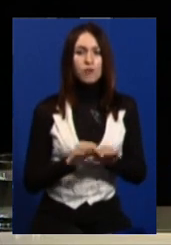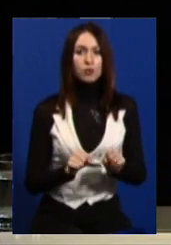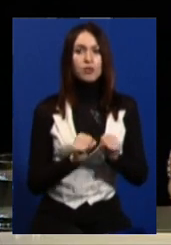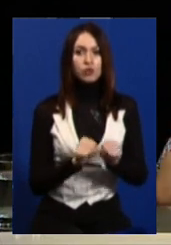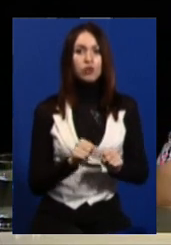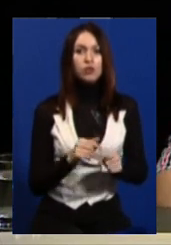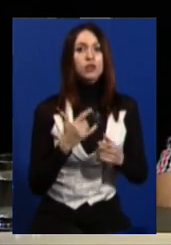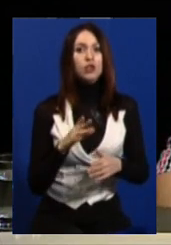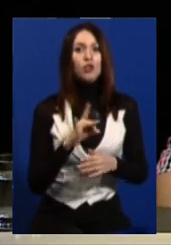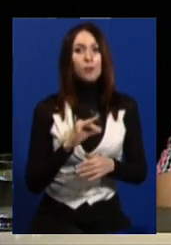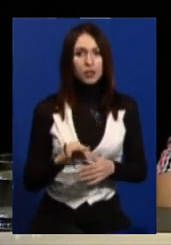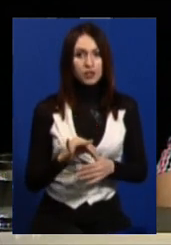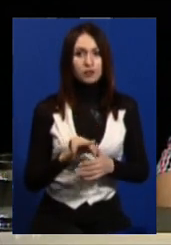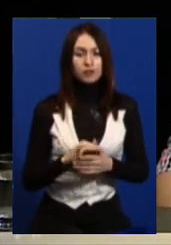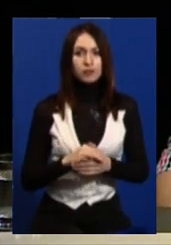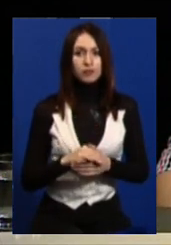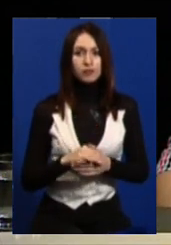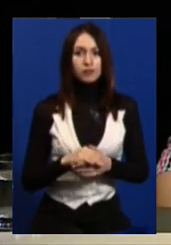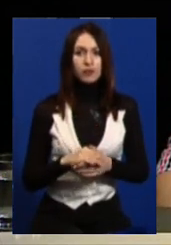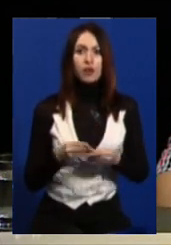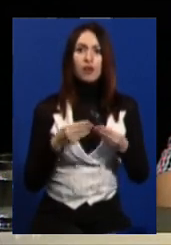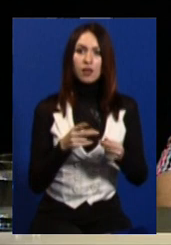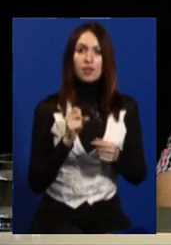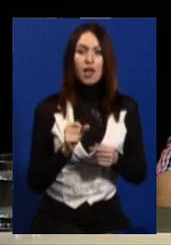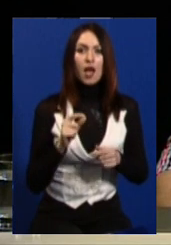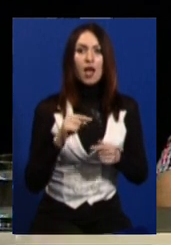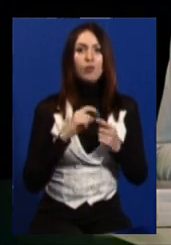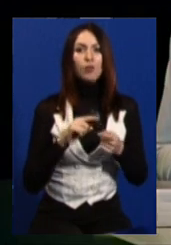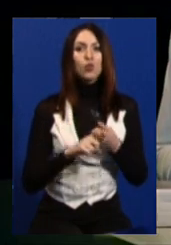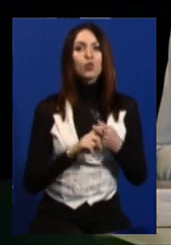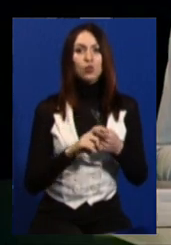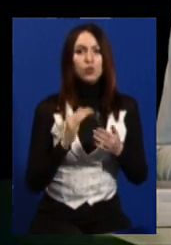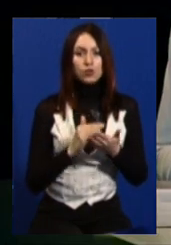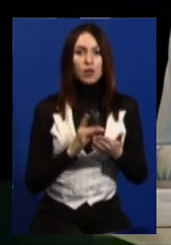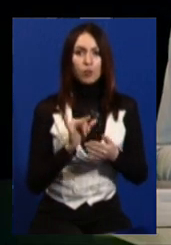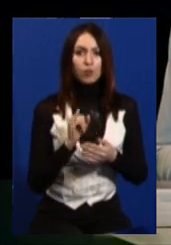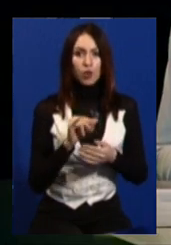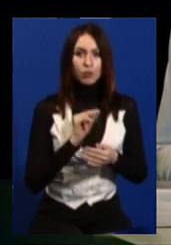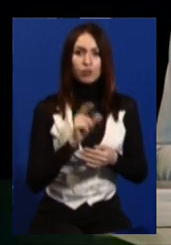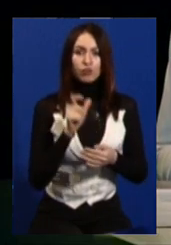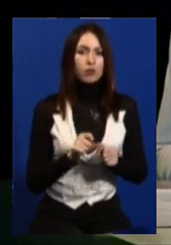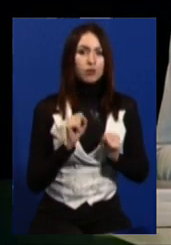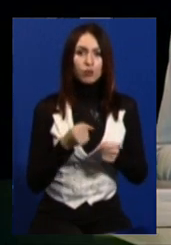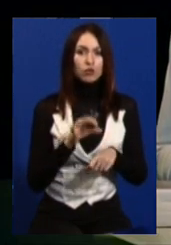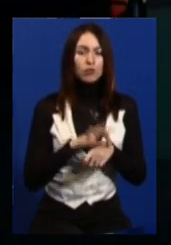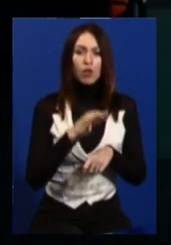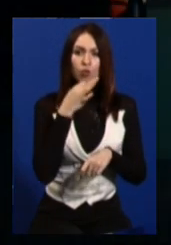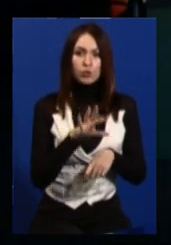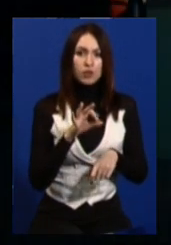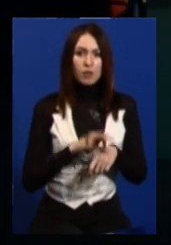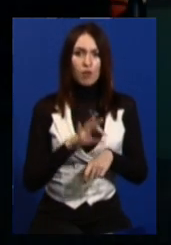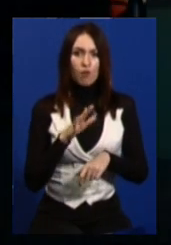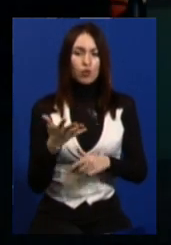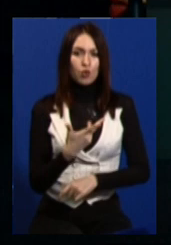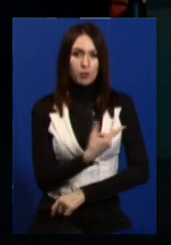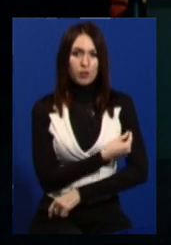то при воздействии на иммунную систему, при ее неадекватной работе, человек может болеть любым из заболеваний, от которых привит, потому